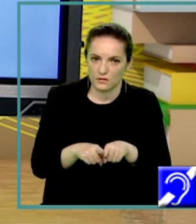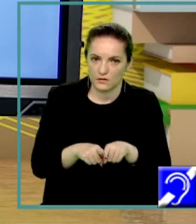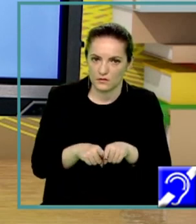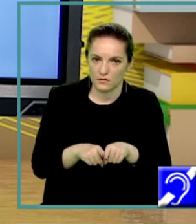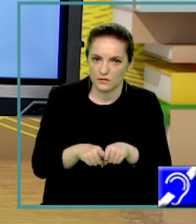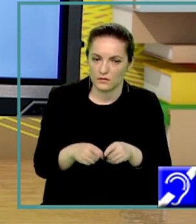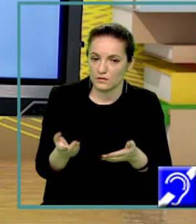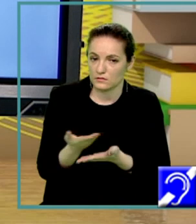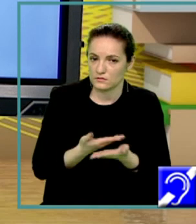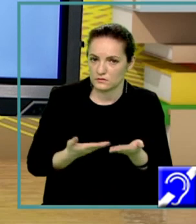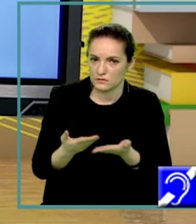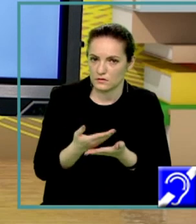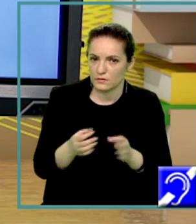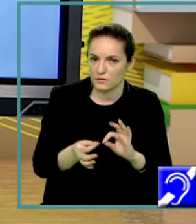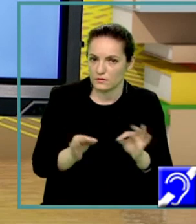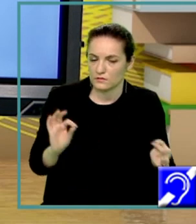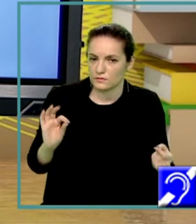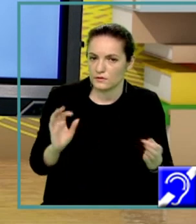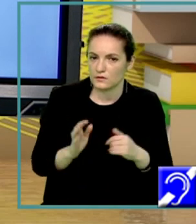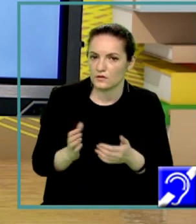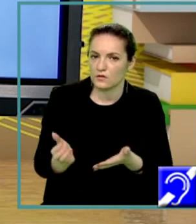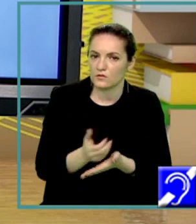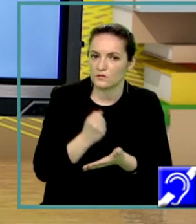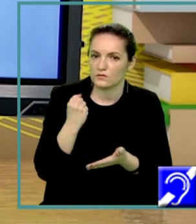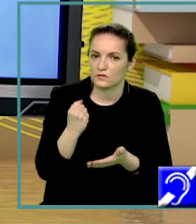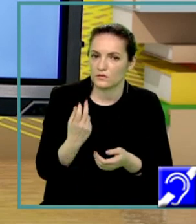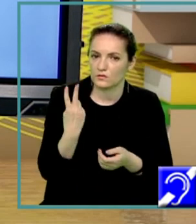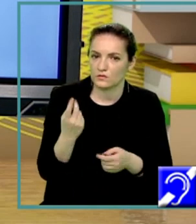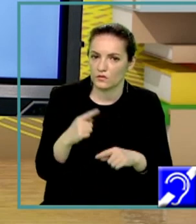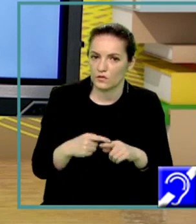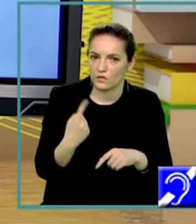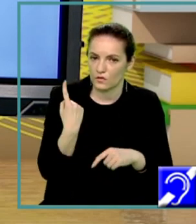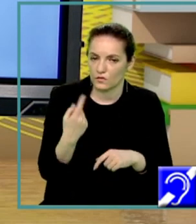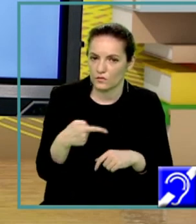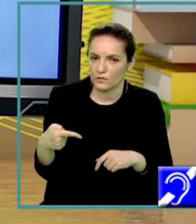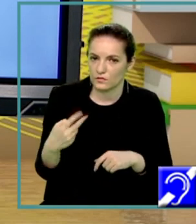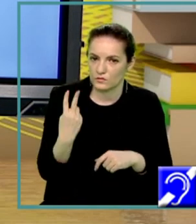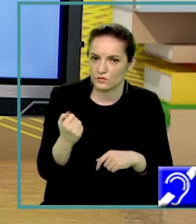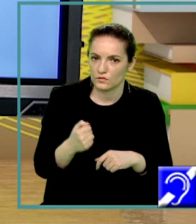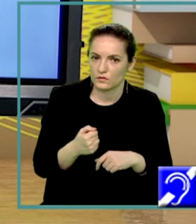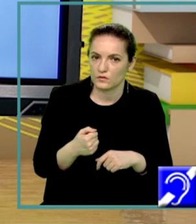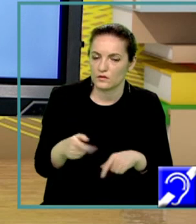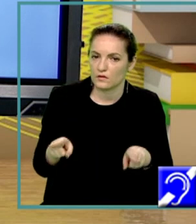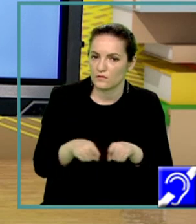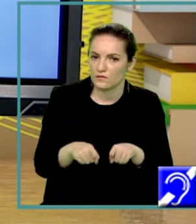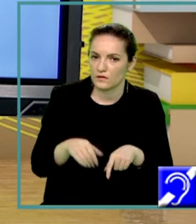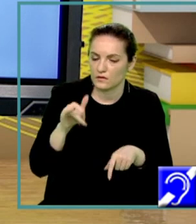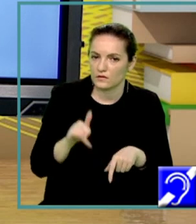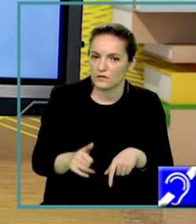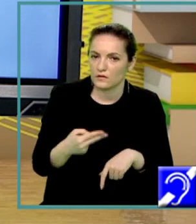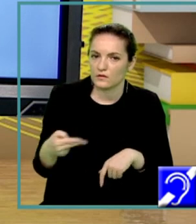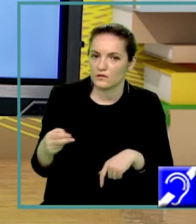am fi înlocuit în expresia funcției g, am fi obținut 2 ori 1 minus 2, adică tot y egal cu